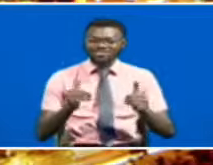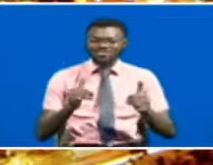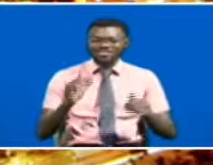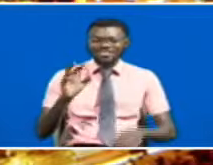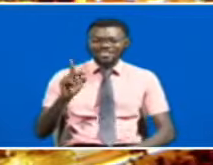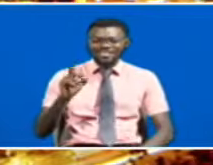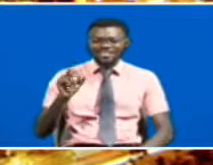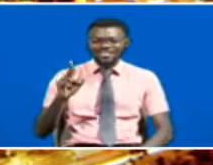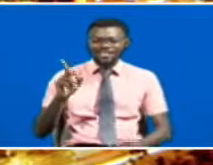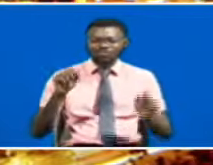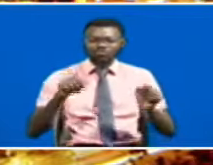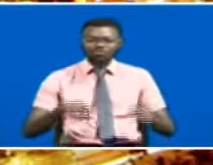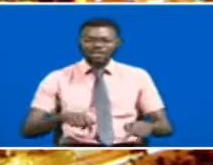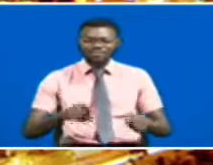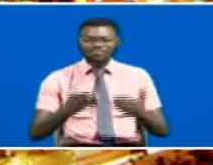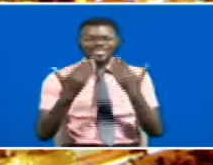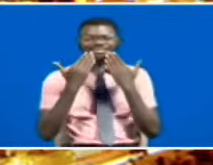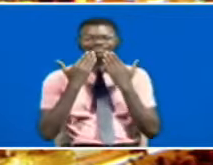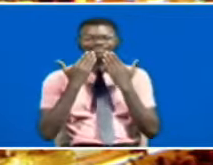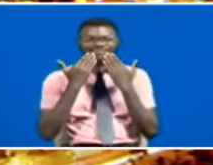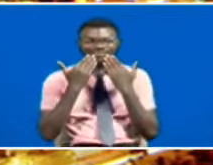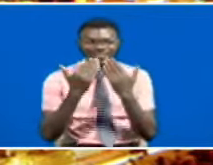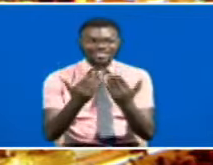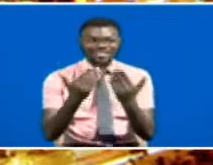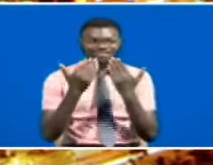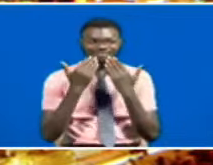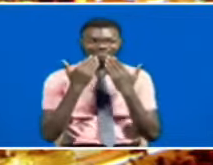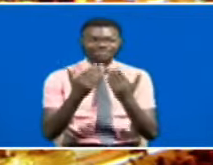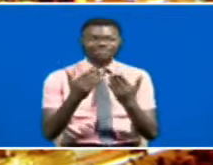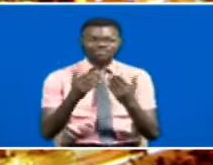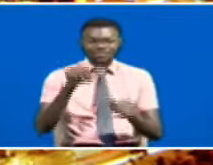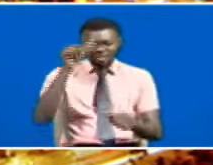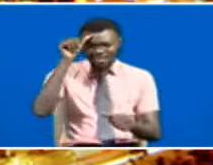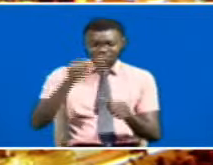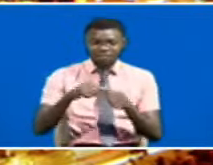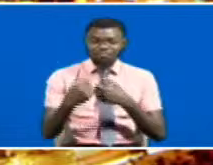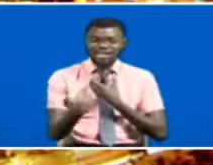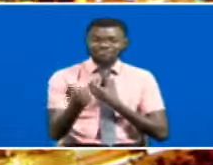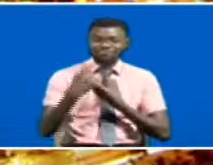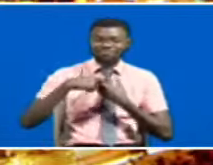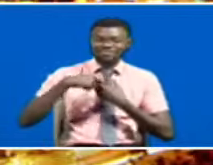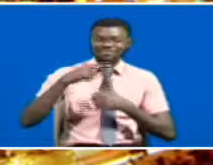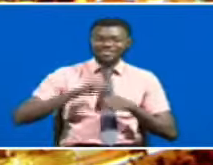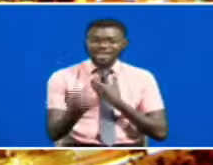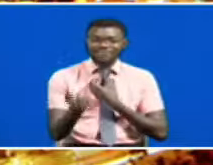KTN leo jioni hii. Asante sana kwa kutazama. Kumbuka kuungana nasi tena mwendo wa saa 3